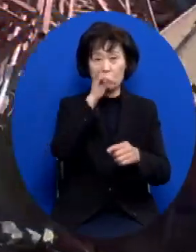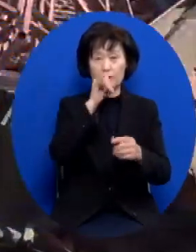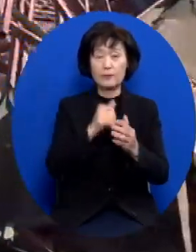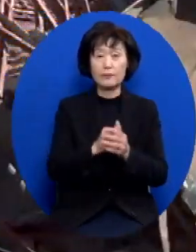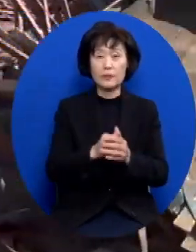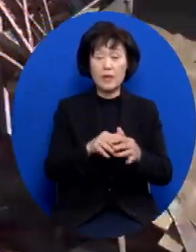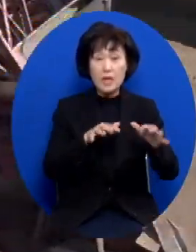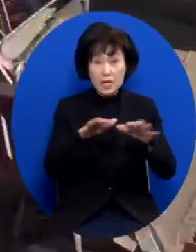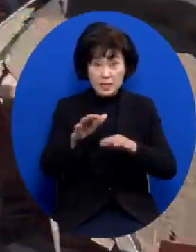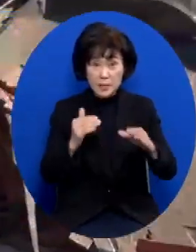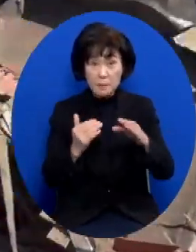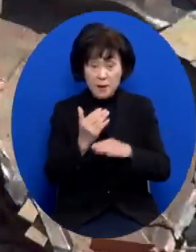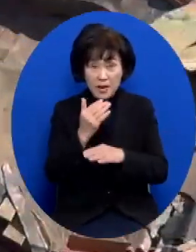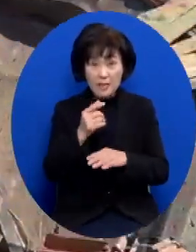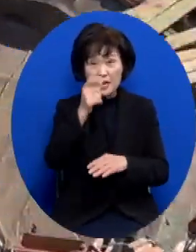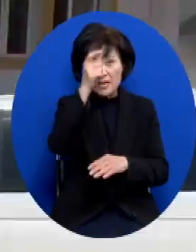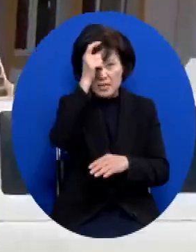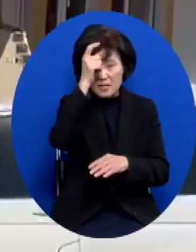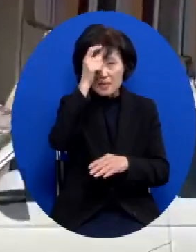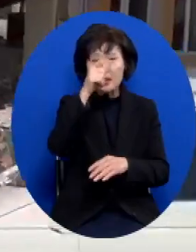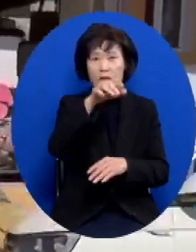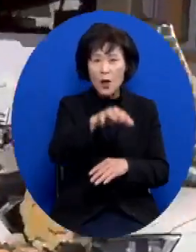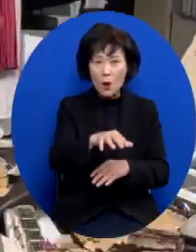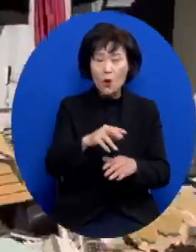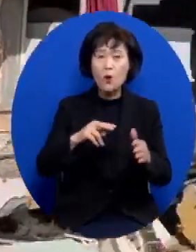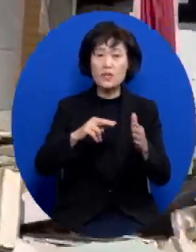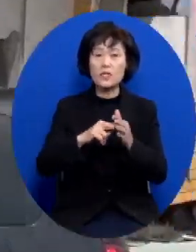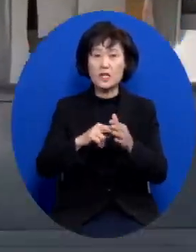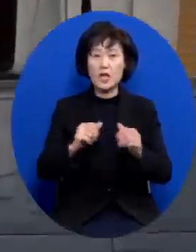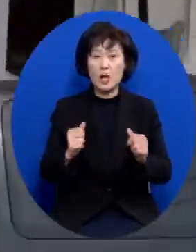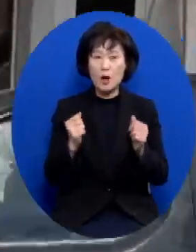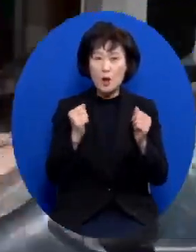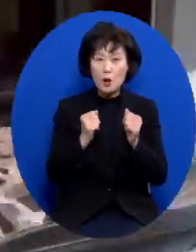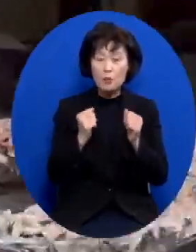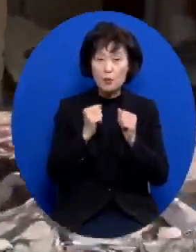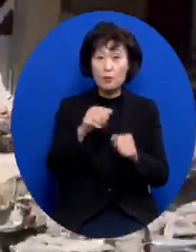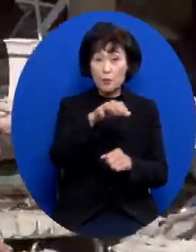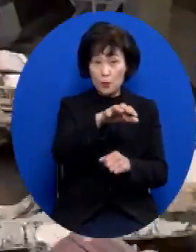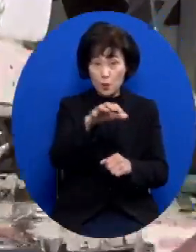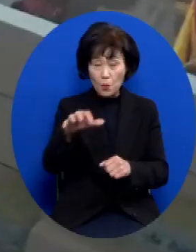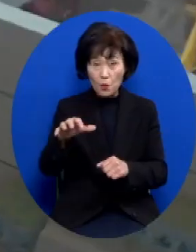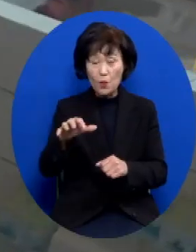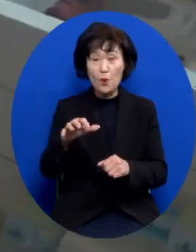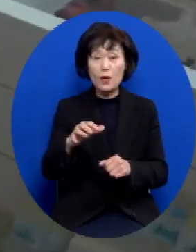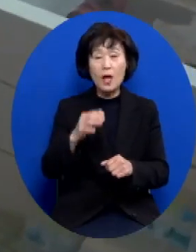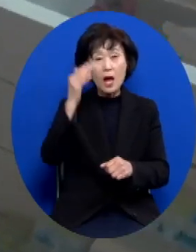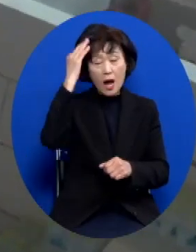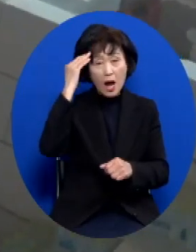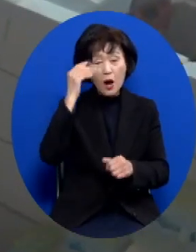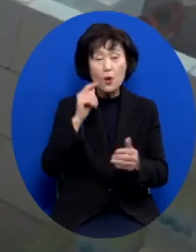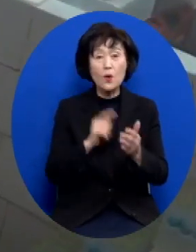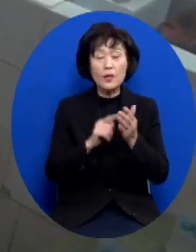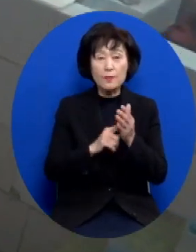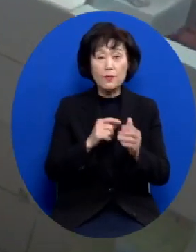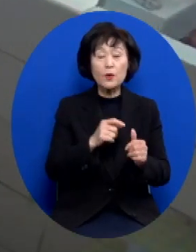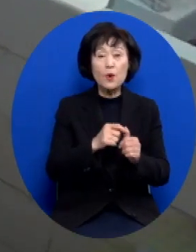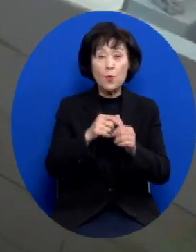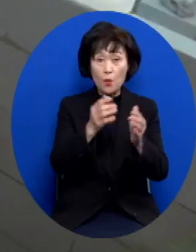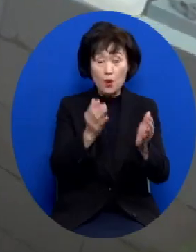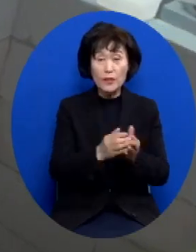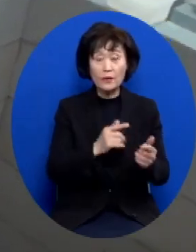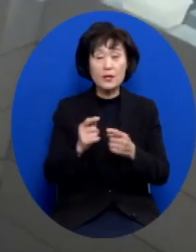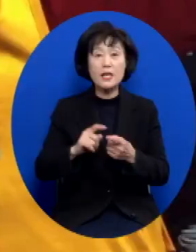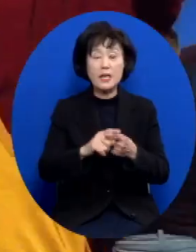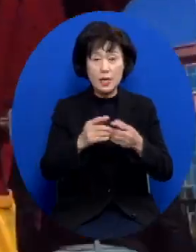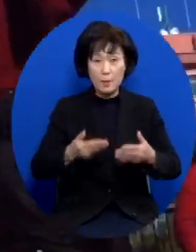이번 지진이 발생한 튀르키예 가지안테프와 시리아 북부 지역, 우리나라 해외 긴급 구호대와 한국 기독교 연합